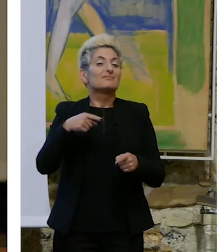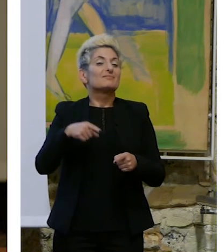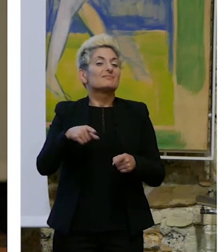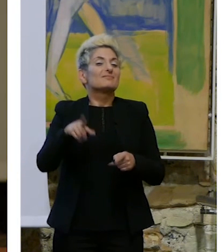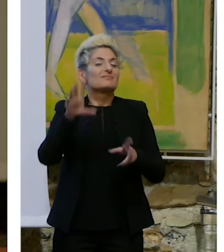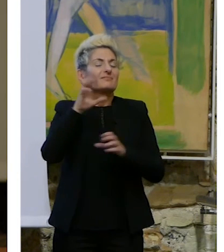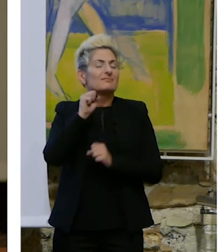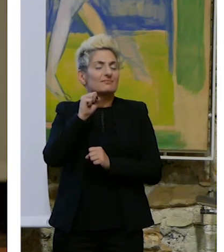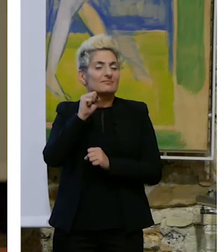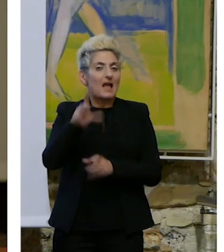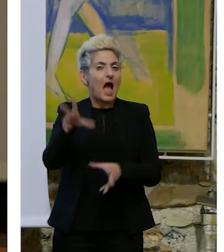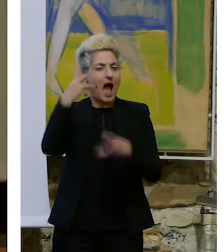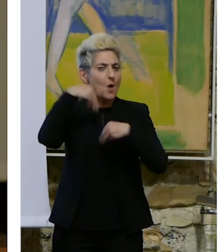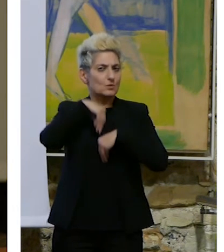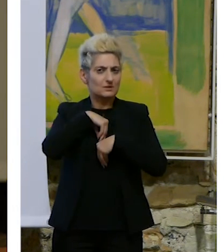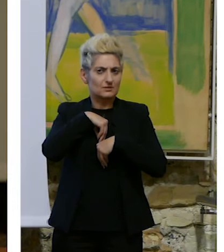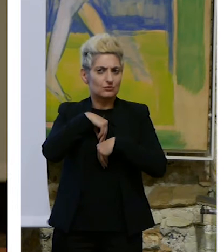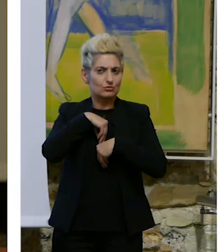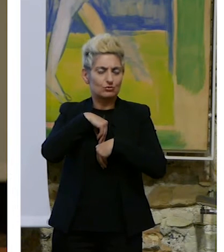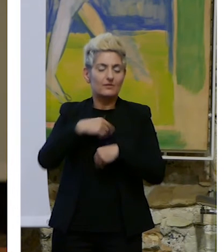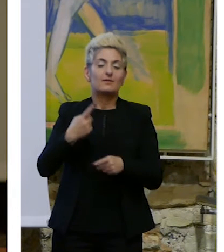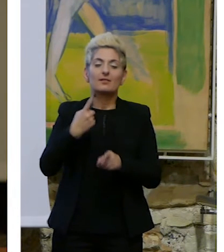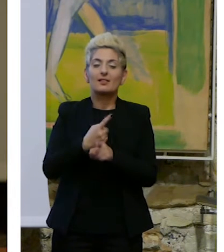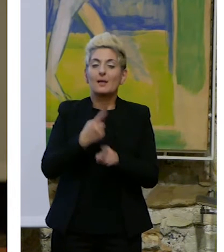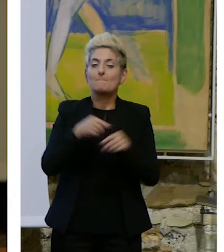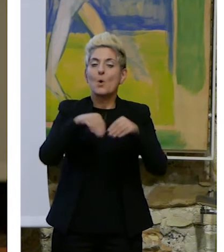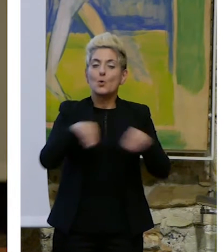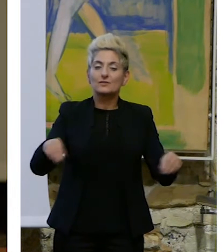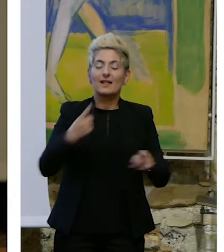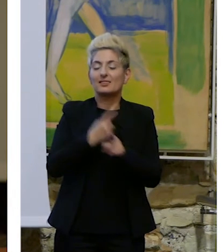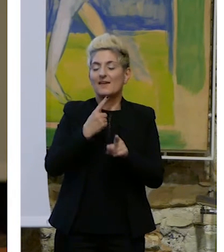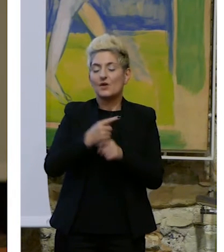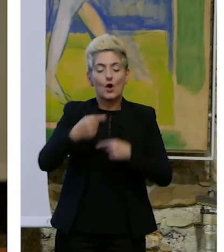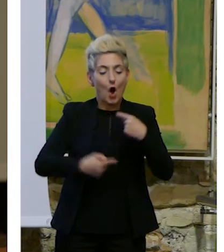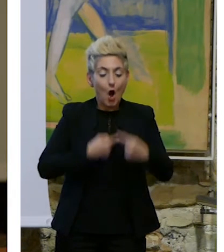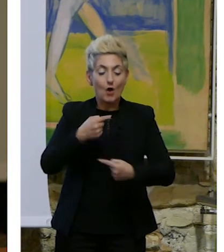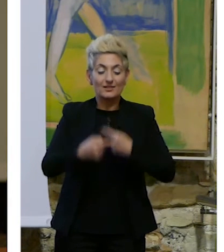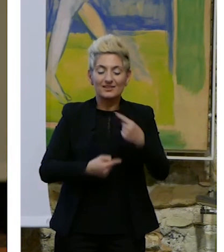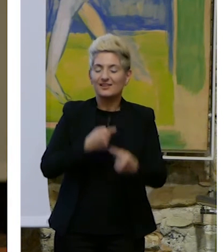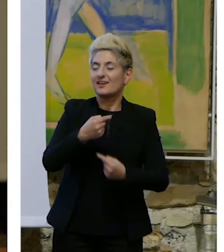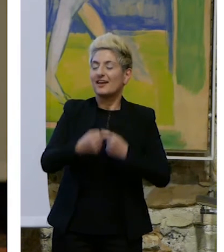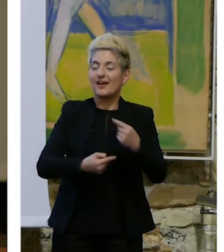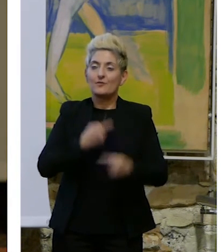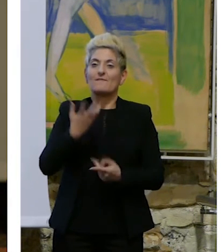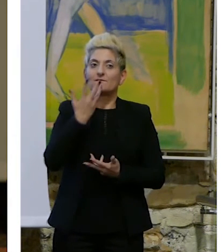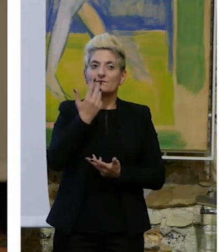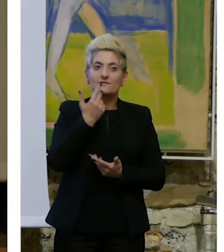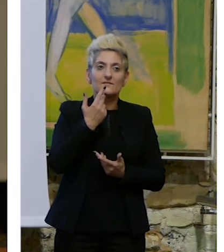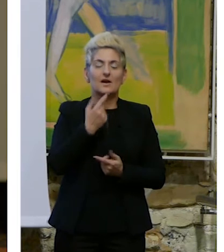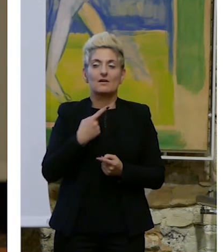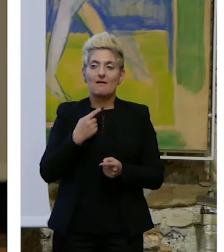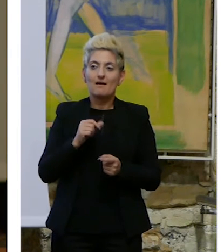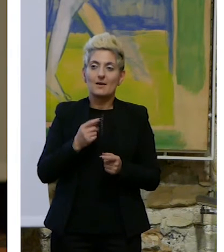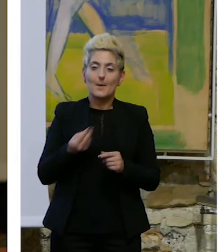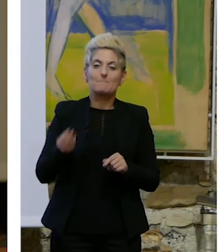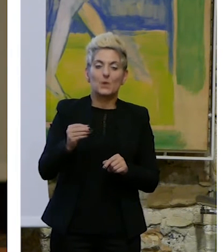sull'acquisizione, quindi deve avere costantemente la voglia di